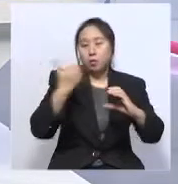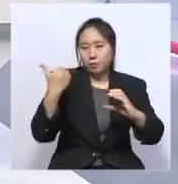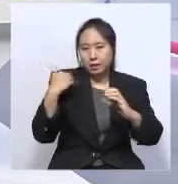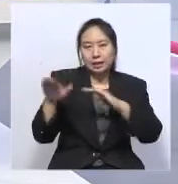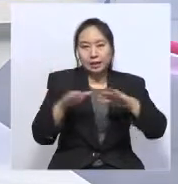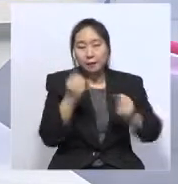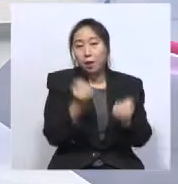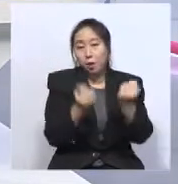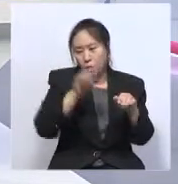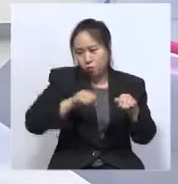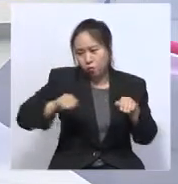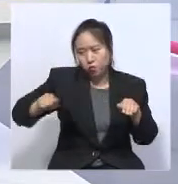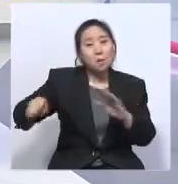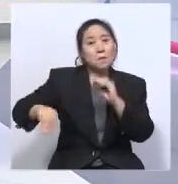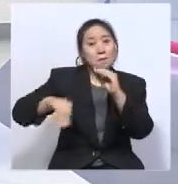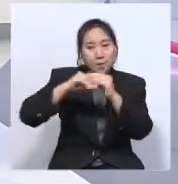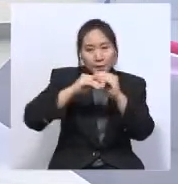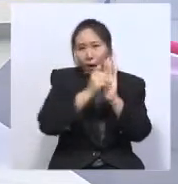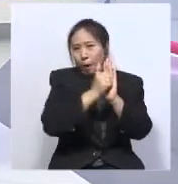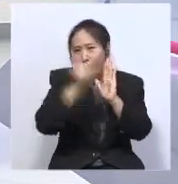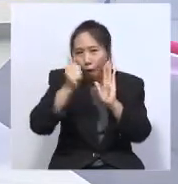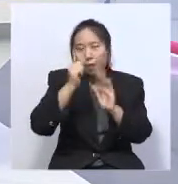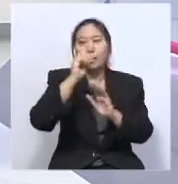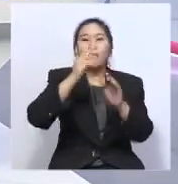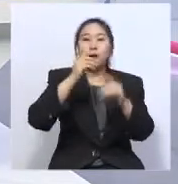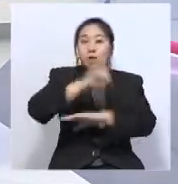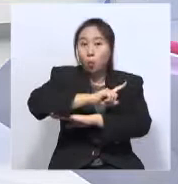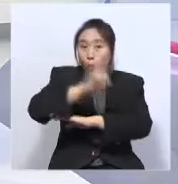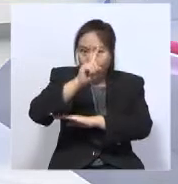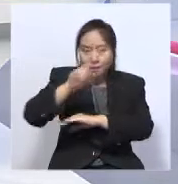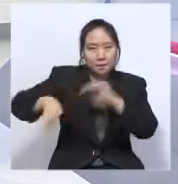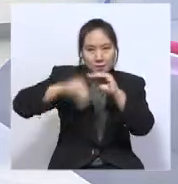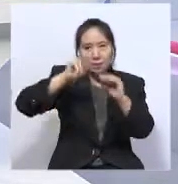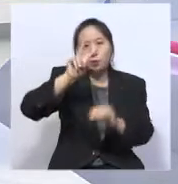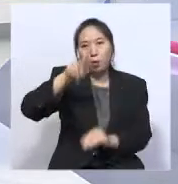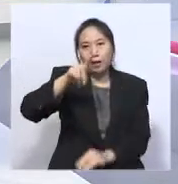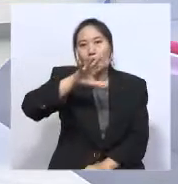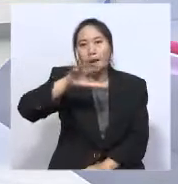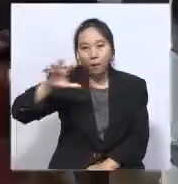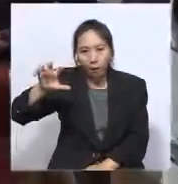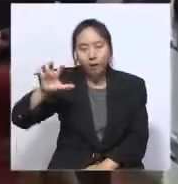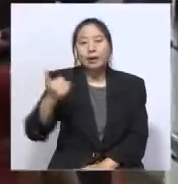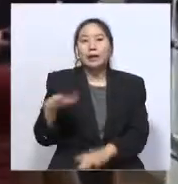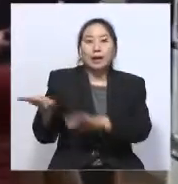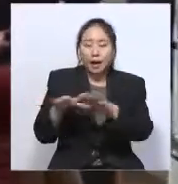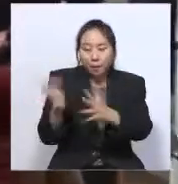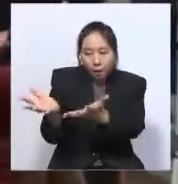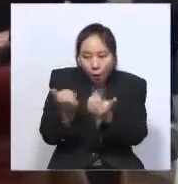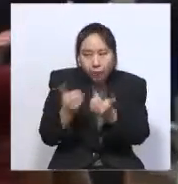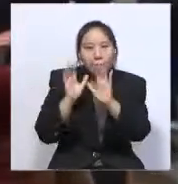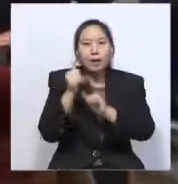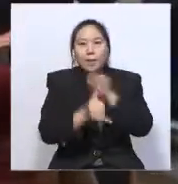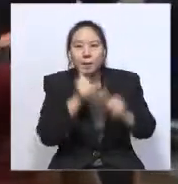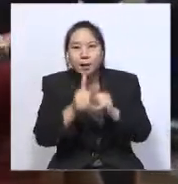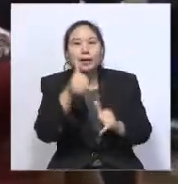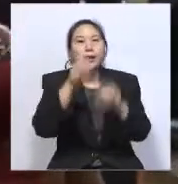การเตรียมเพิ่มเที่ยวรถเฉพาะขาออกนะคะกว่า 2,500 เที่ยวต่อวันด้วยนะคะเพื่อจะรองรับผู้โดยสารสูงสุดเนี่ย 200,000